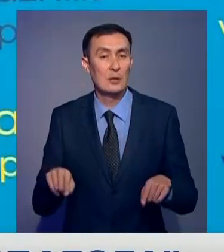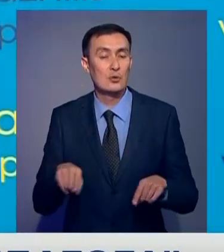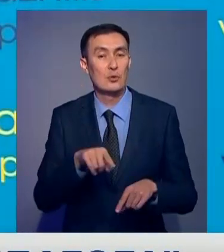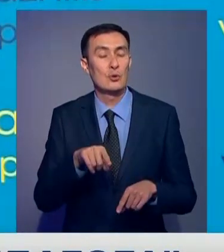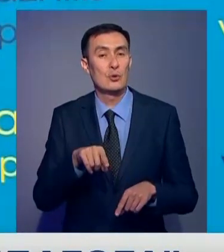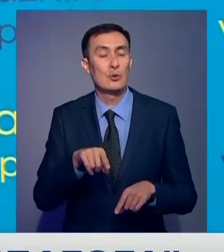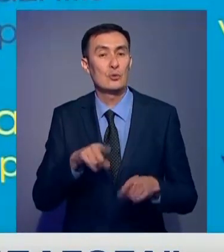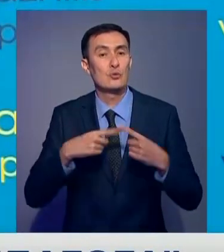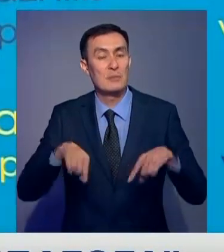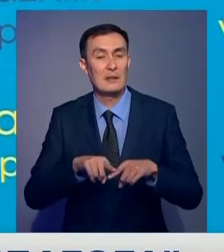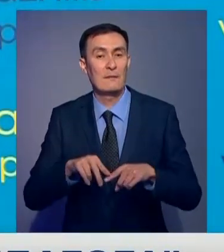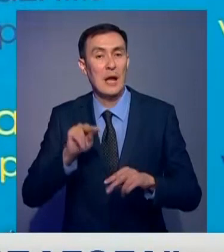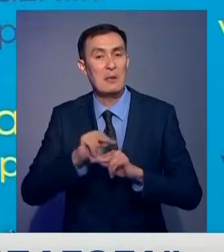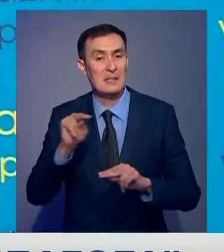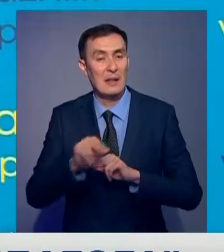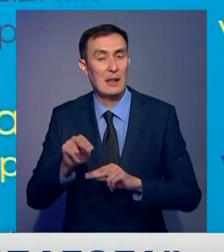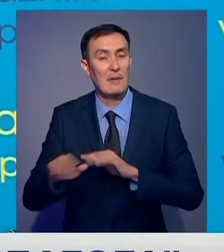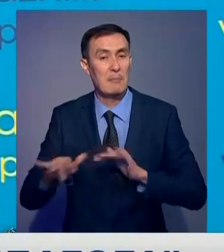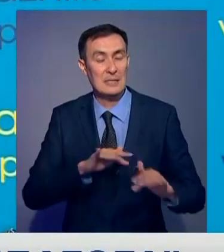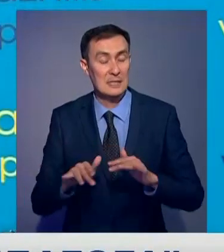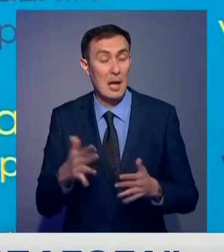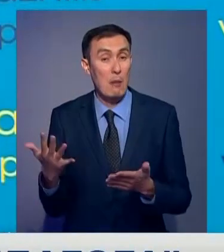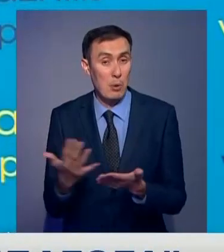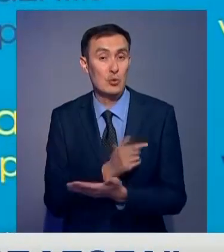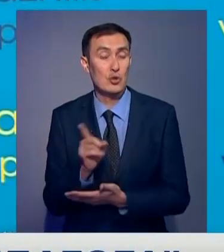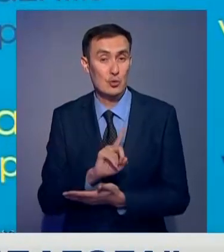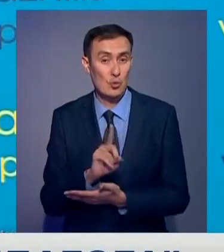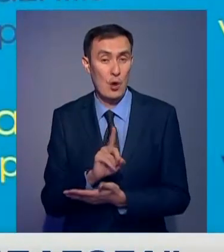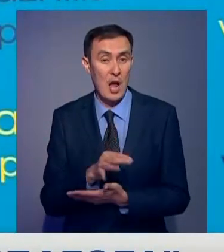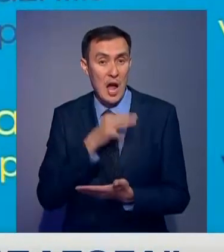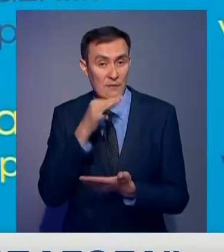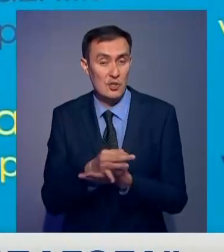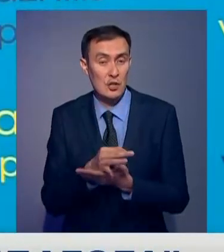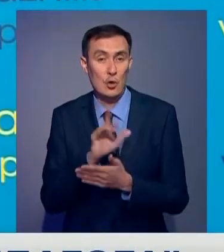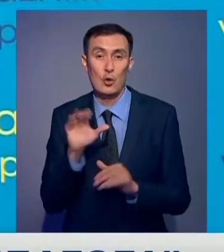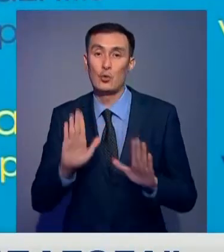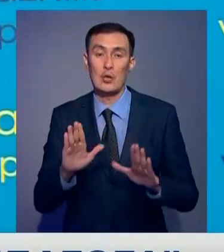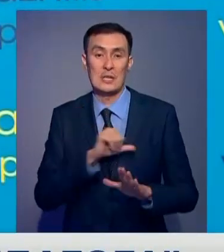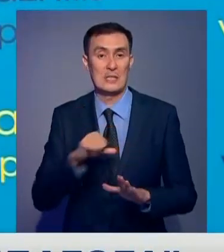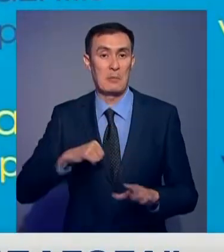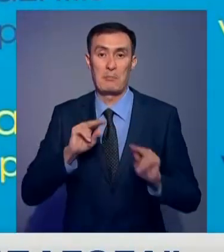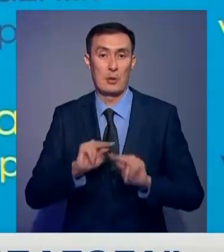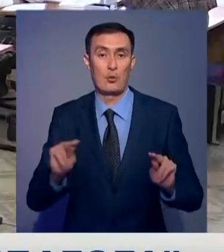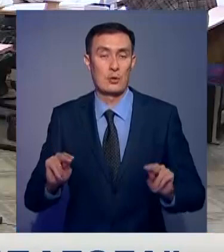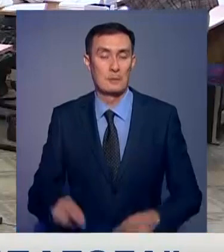субъектов образовательного процесса. Получается, что ответственность несут только педагоги.